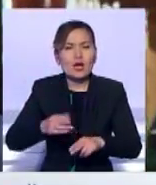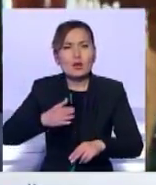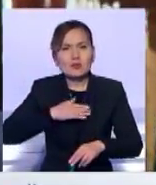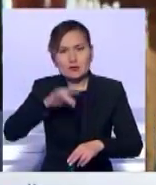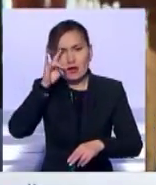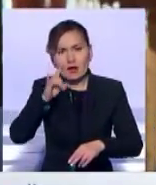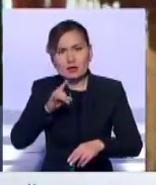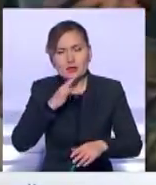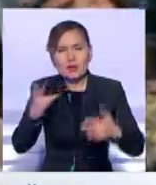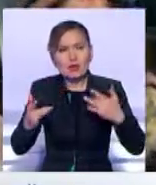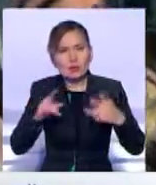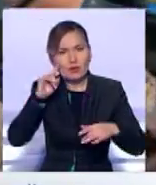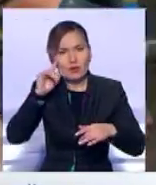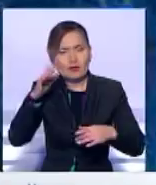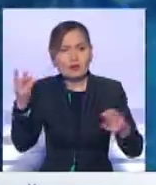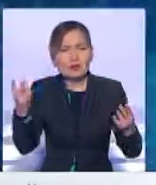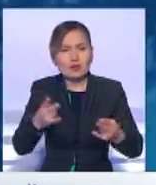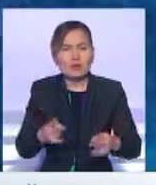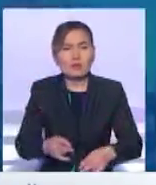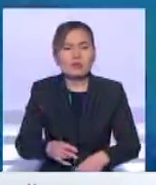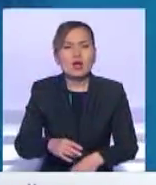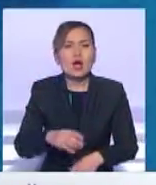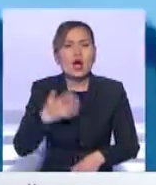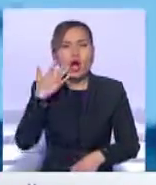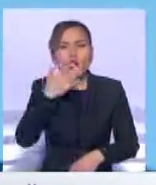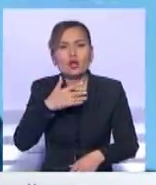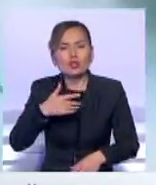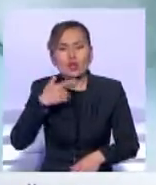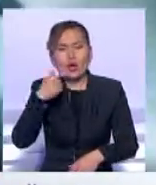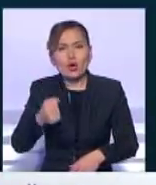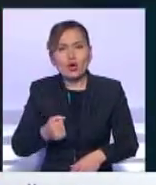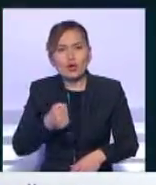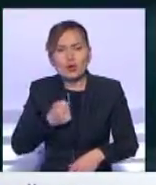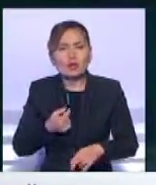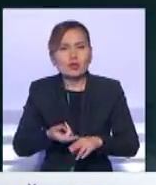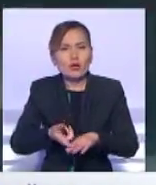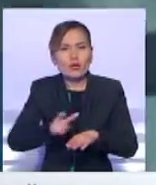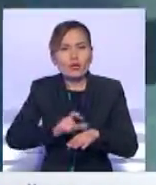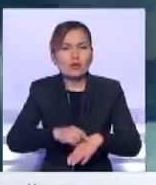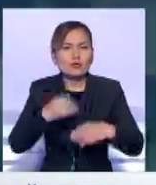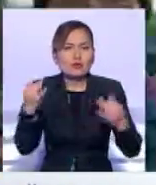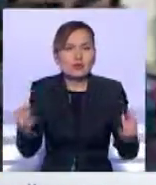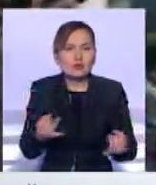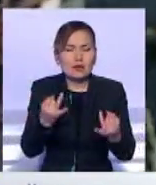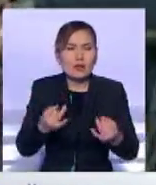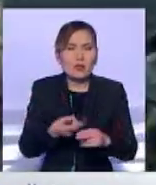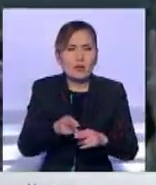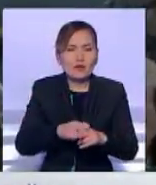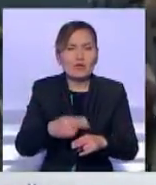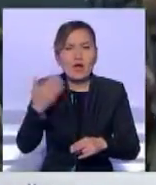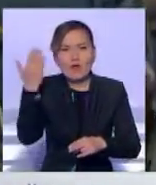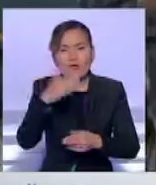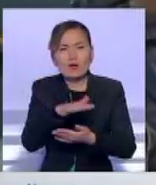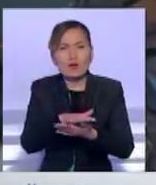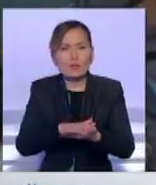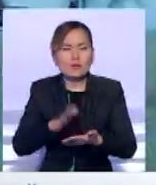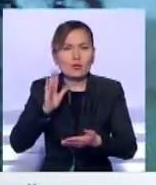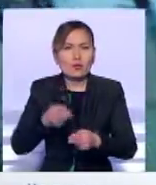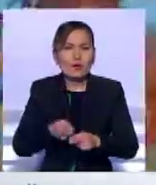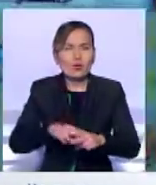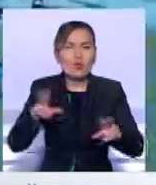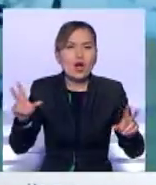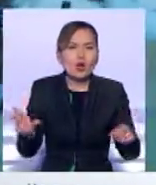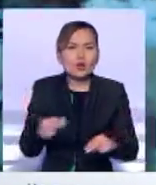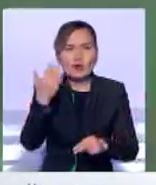насихаттау керектігі жайлы айтылып жатыр. Ұлттық ұлан көрерменнің үлкен қошеметіне ие болған 6-шы бекетпен шектелмек емес. Сәтті премьерадан